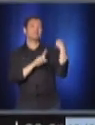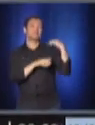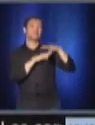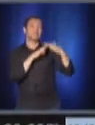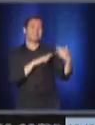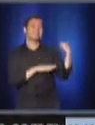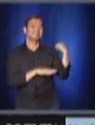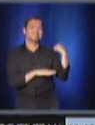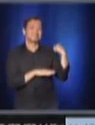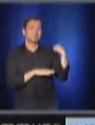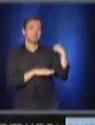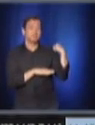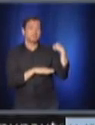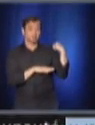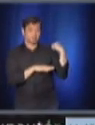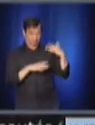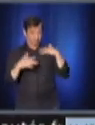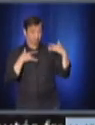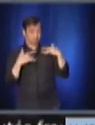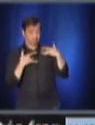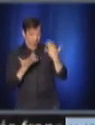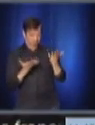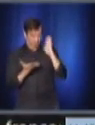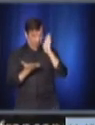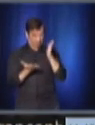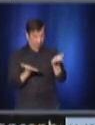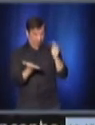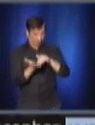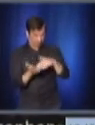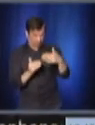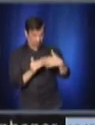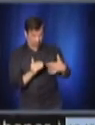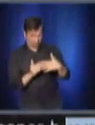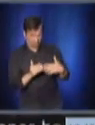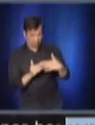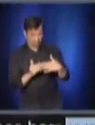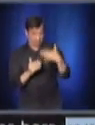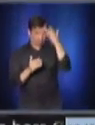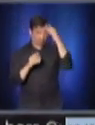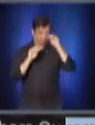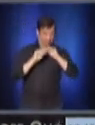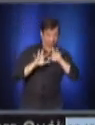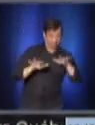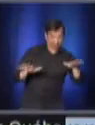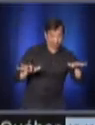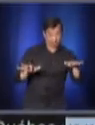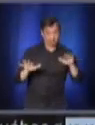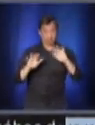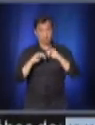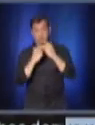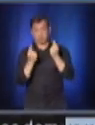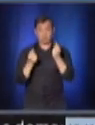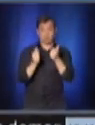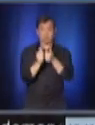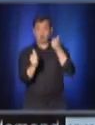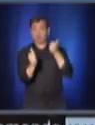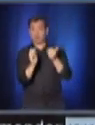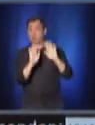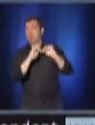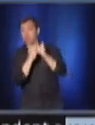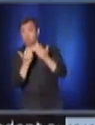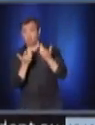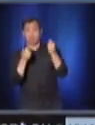À quel point êtes-vous préoccupé en voyant ce genre de fêtes dont vous avez parlé et leur fréquence augmente? Et que faisons-nous pour nous